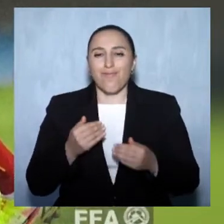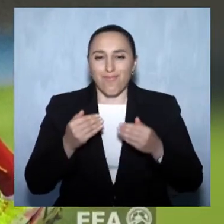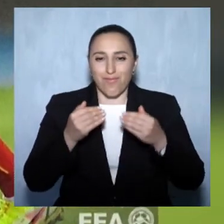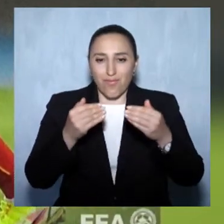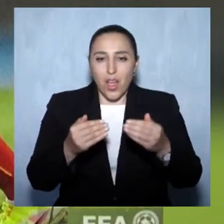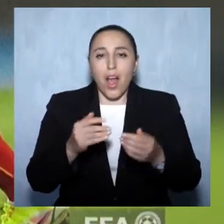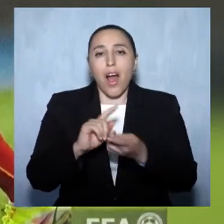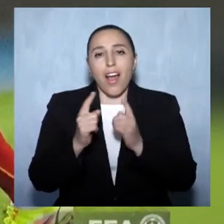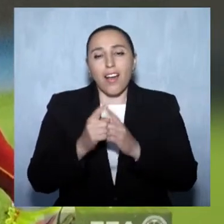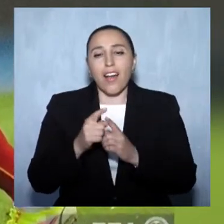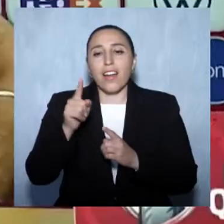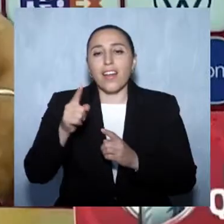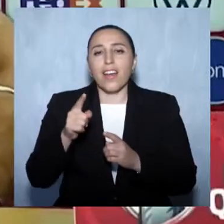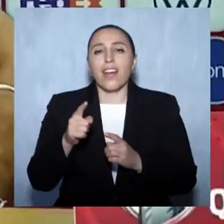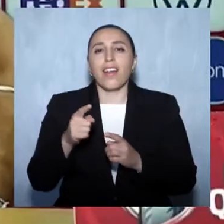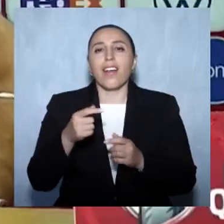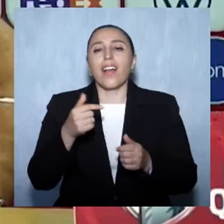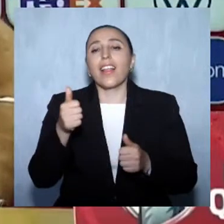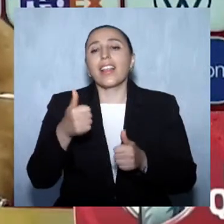հակառակորդը ստիպում է քեզ նահանջել։